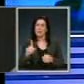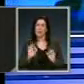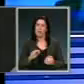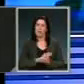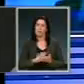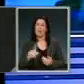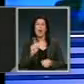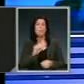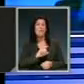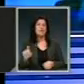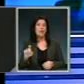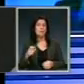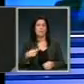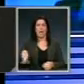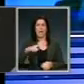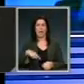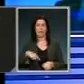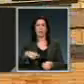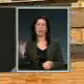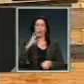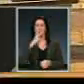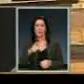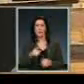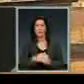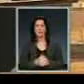הנה הפרק השני בסדרת הכתבות של מאיה איידן.